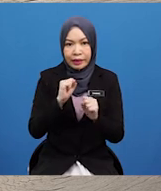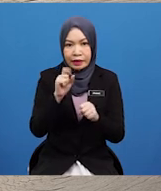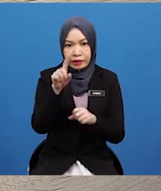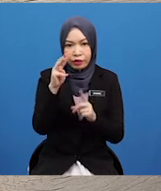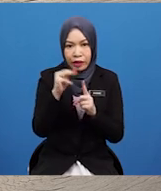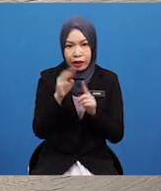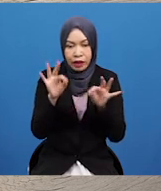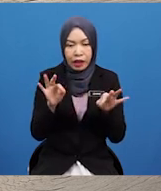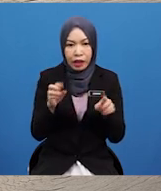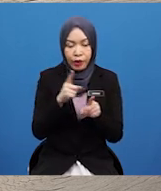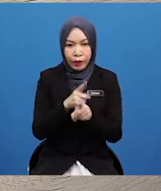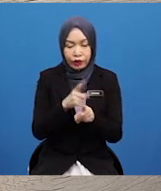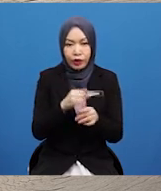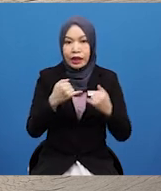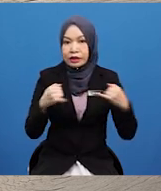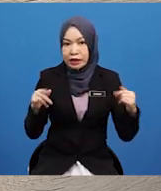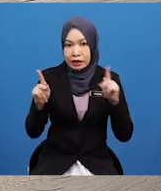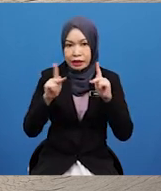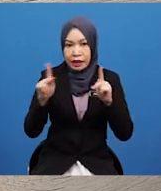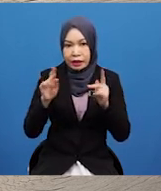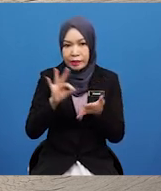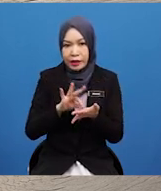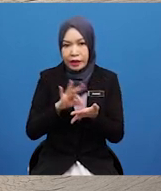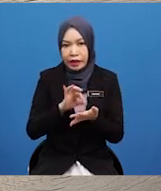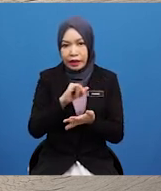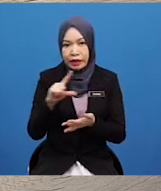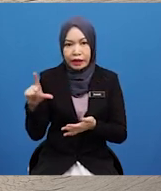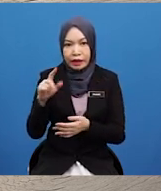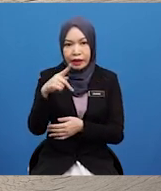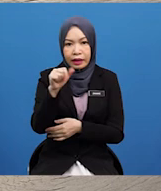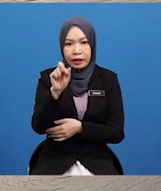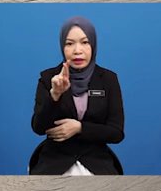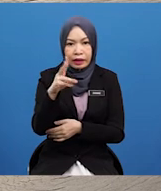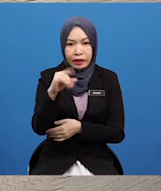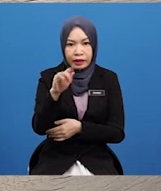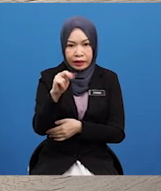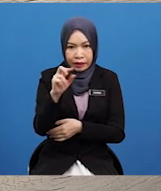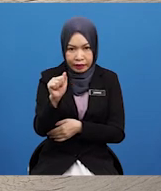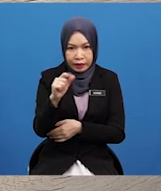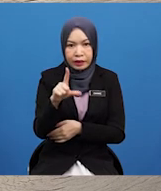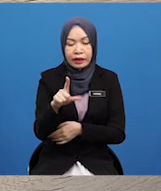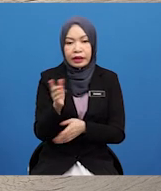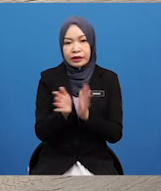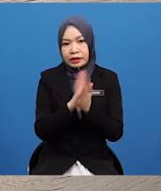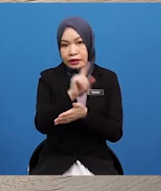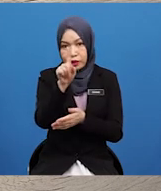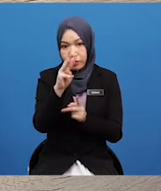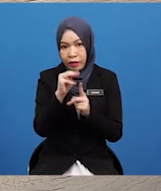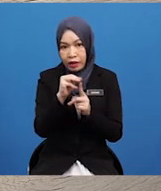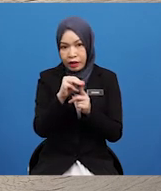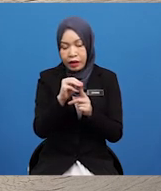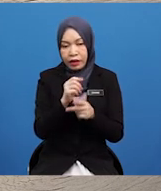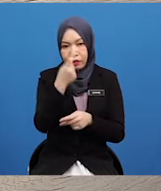Jenis kata bilangan tentu atau kardinal. 1 markah diberikan untuk jawapan yang